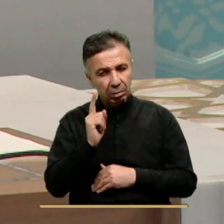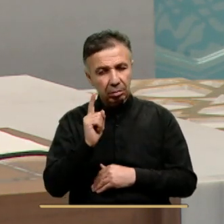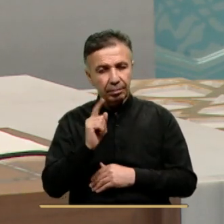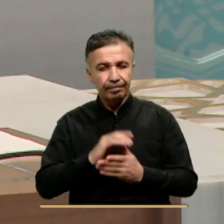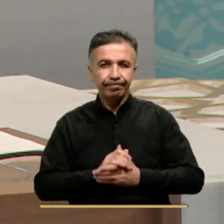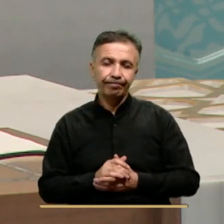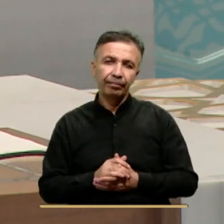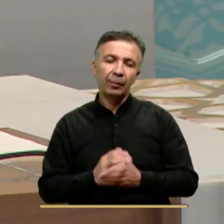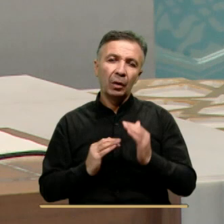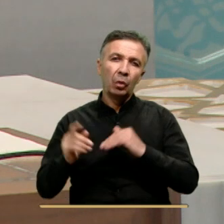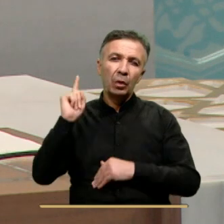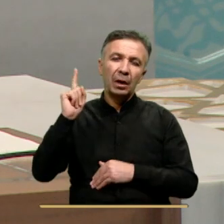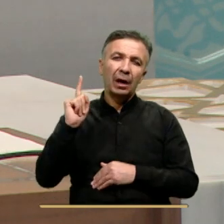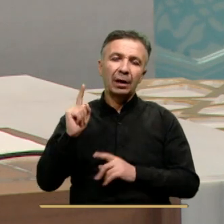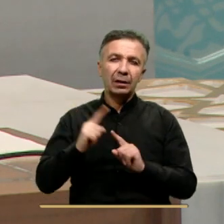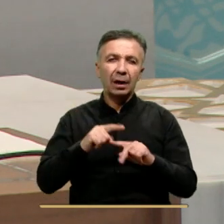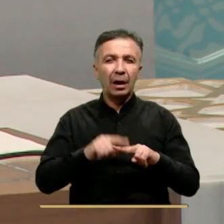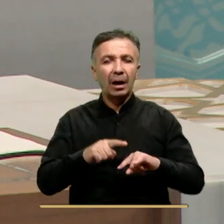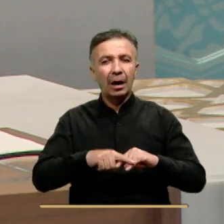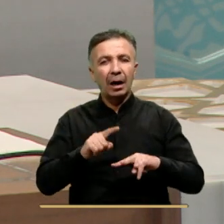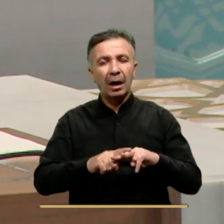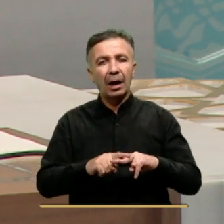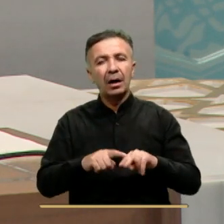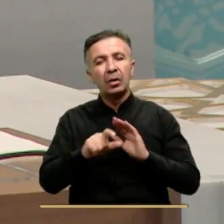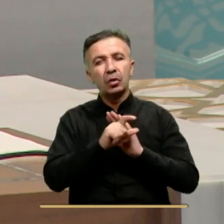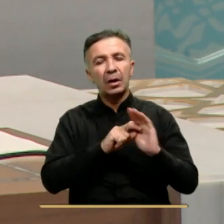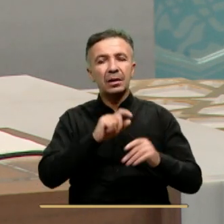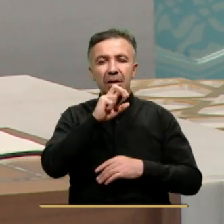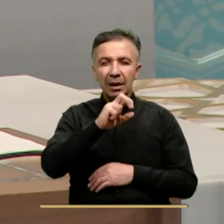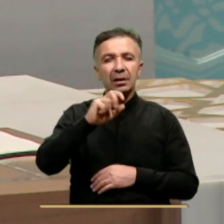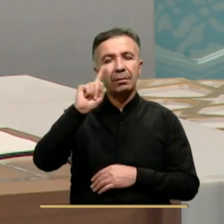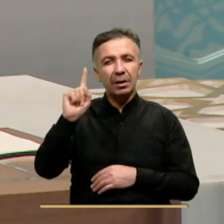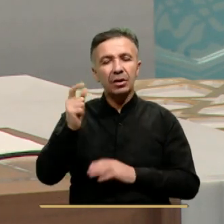gerekir Rabbimiz Taha Suresi 81 ayeti